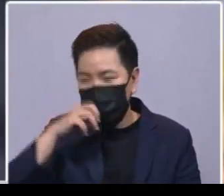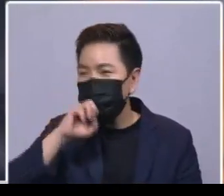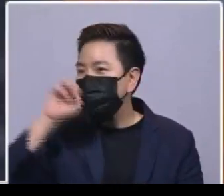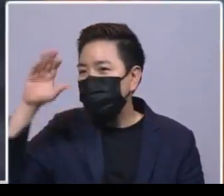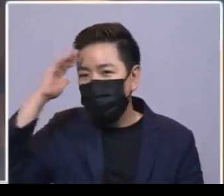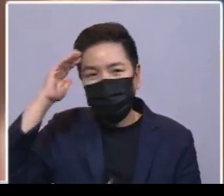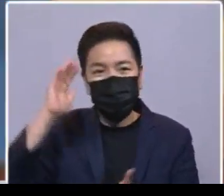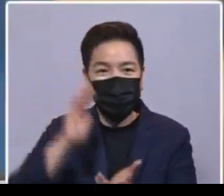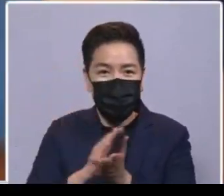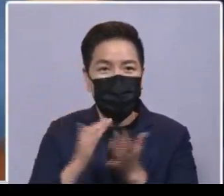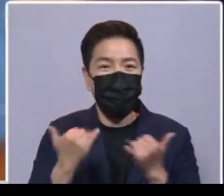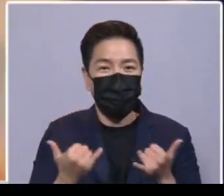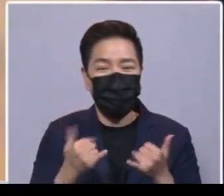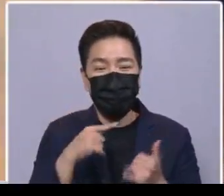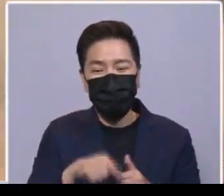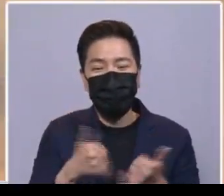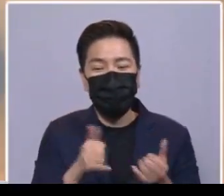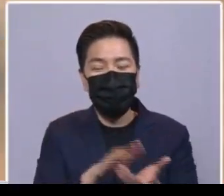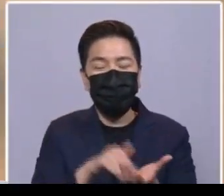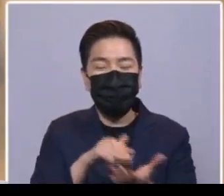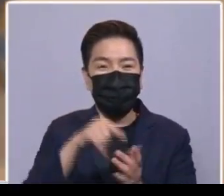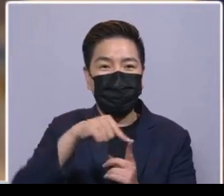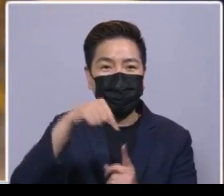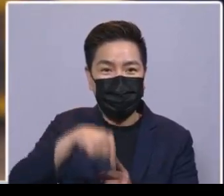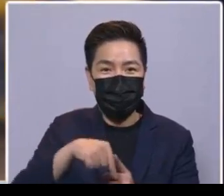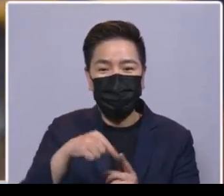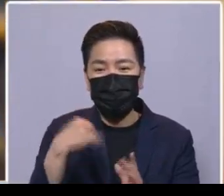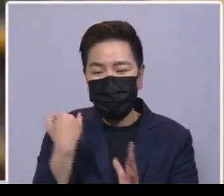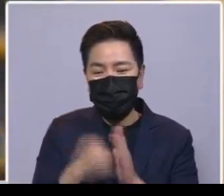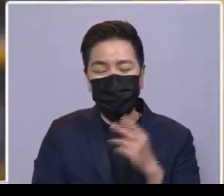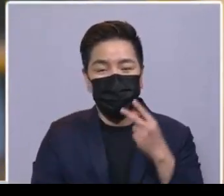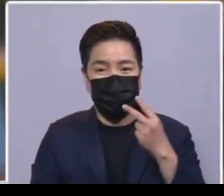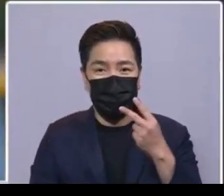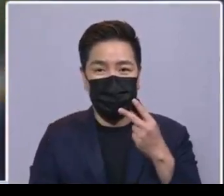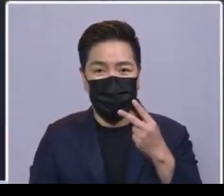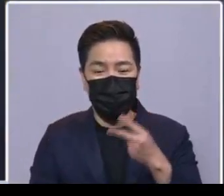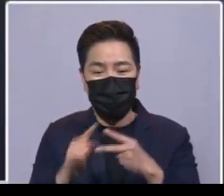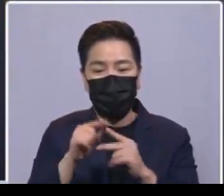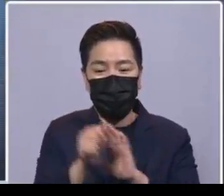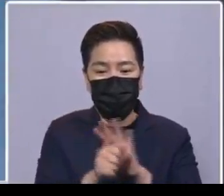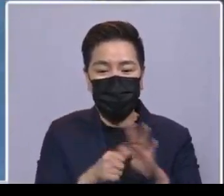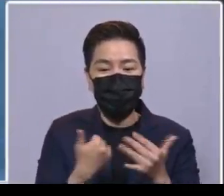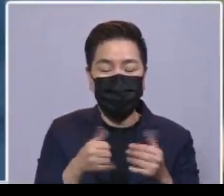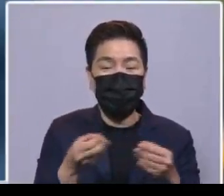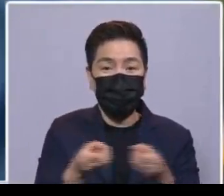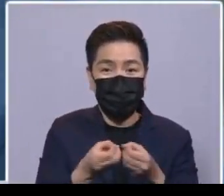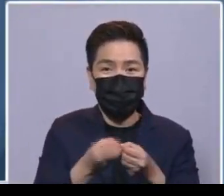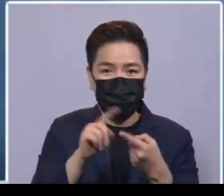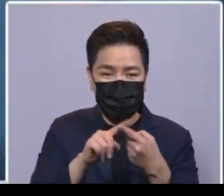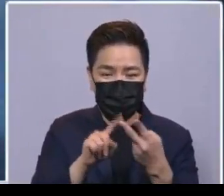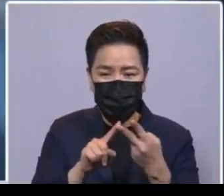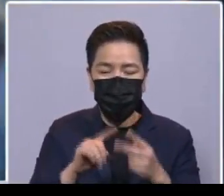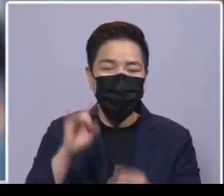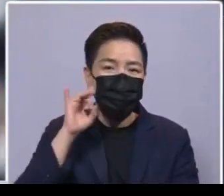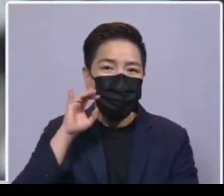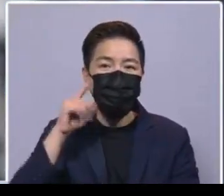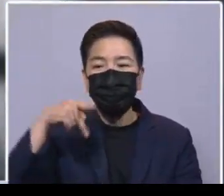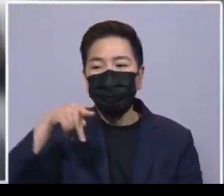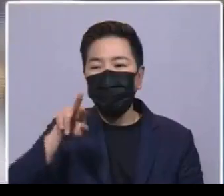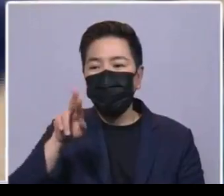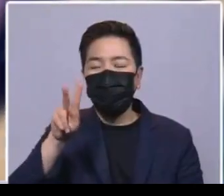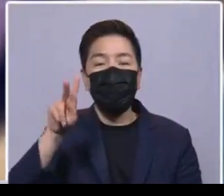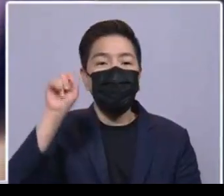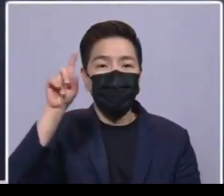องเรียนกับเจ้าหน้าที่ตำรวจว่ามีการเล่นไพ่โดนไปสั่งข้อหาค่ะลักลอบเล่นการพนันและมั่วสุมฝ่าฝืนพ.ร.ก.ฉุ